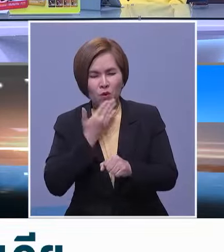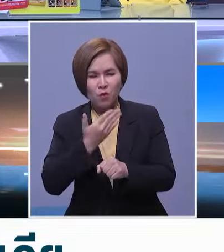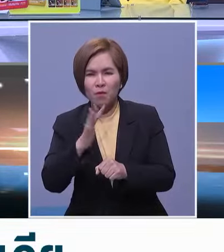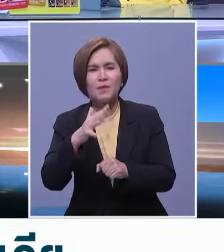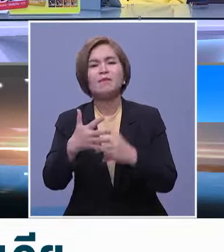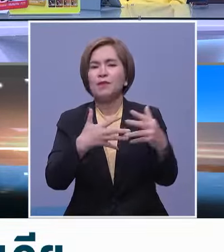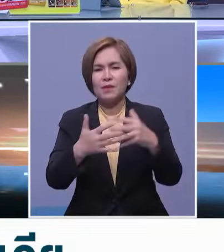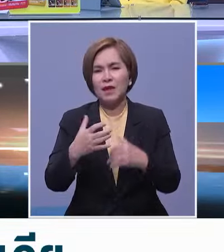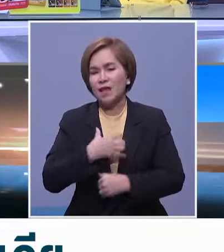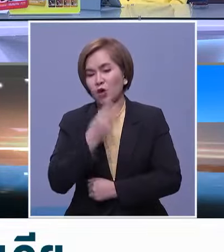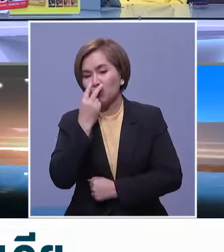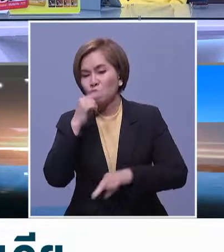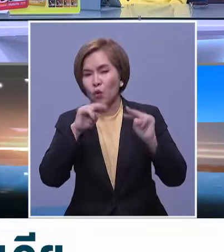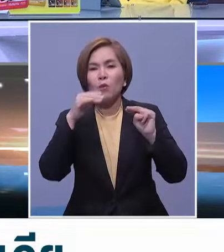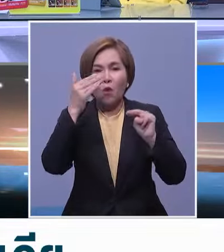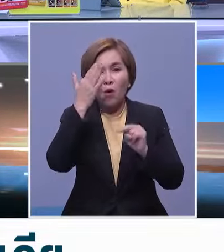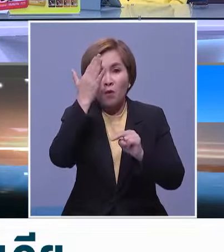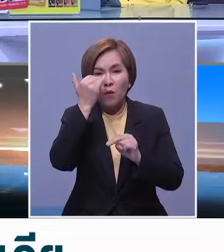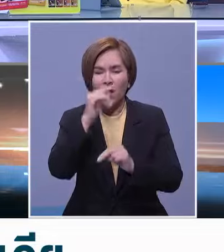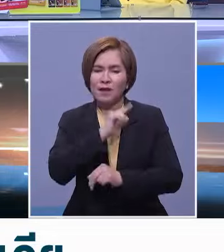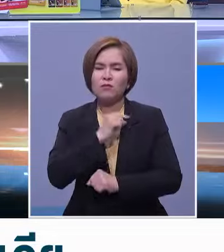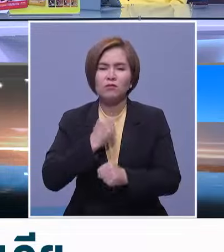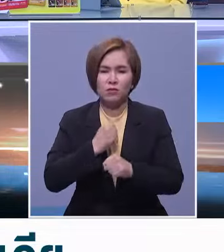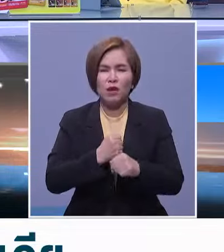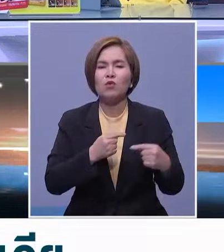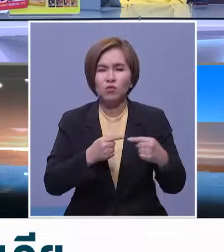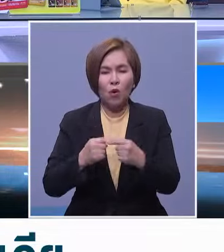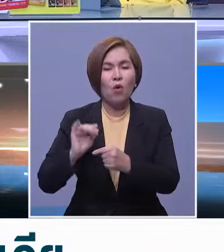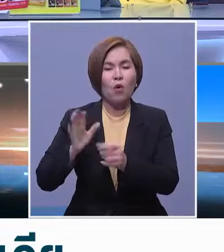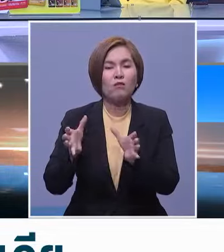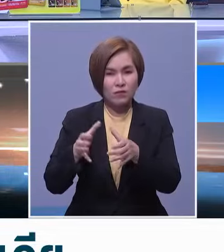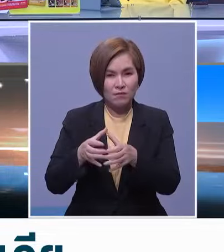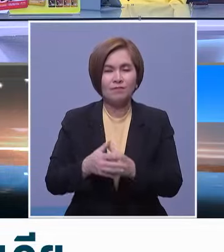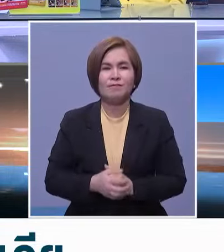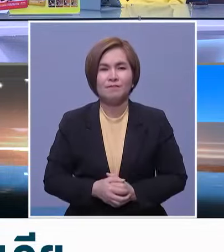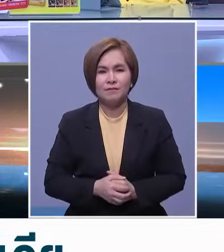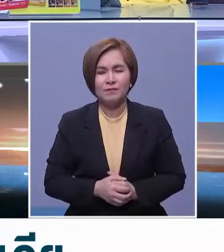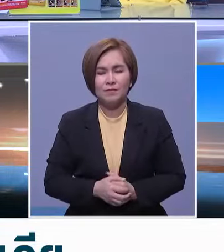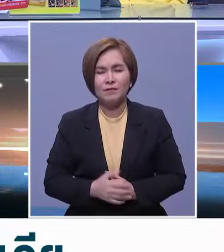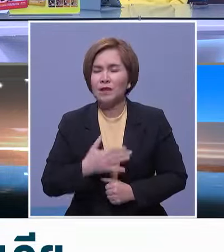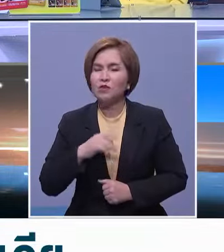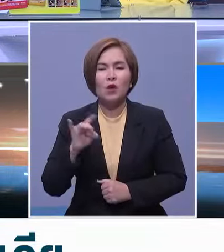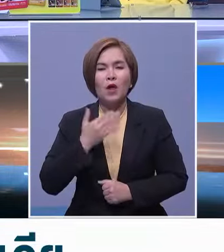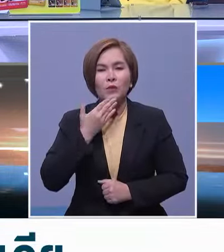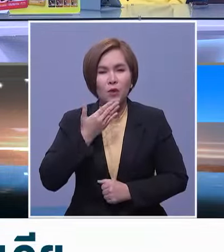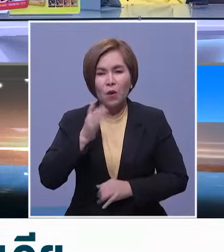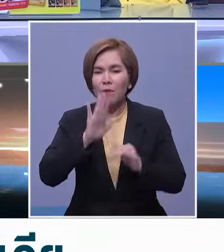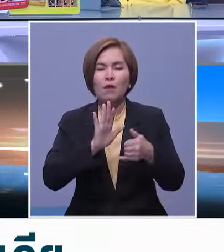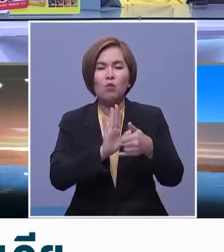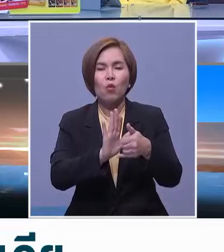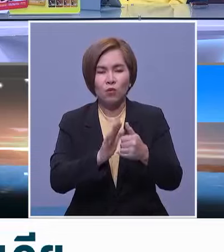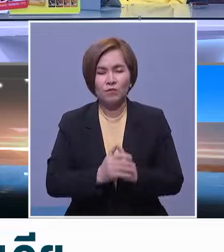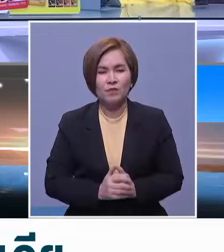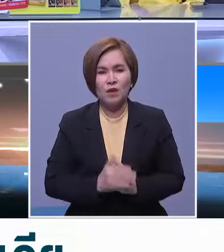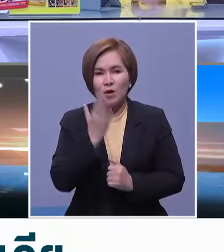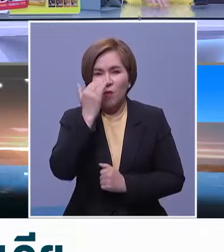ต่ว่าก็อยากจะตรวจสอบเพราะมองว่าตัวเองยังมีหน้าที่ทำต่อไปแล้วก็ของแท้แบบนี้จะแรงจะตึงเหมือนเดิมค่ะ คือสว.เสียง